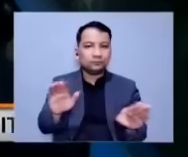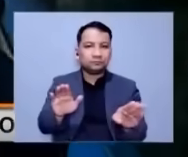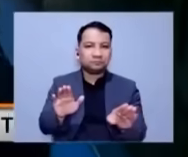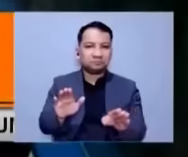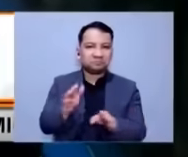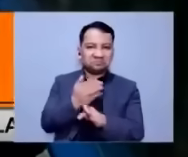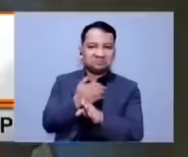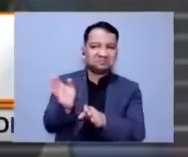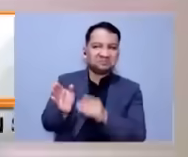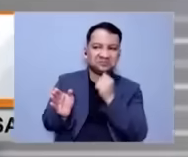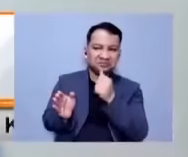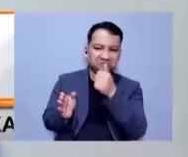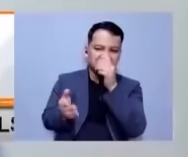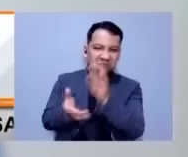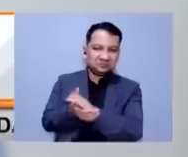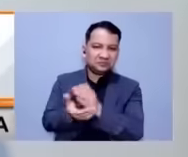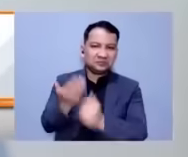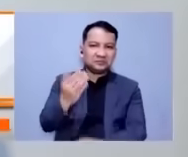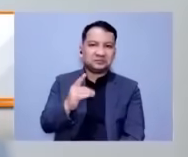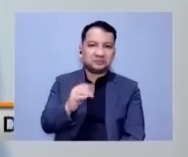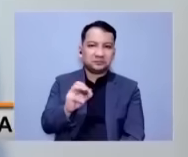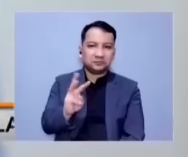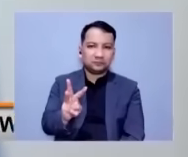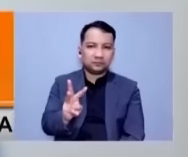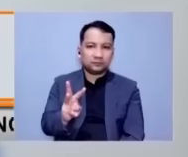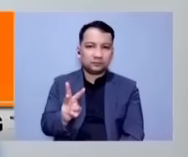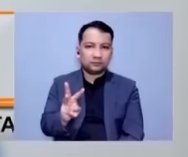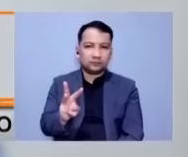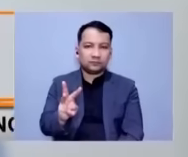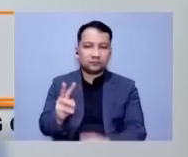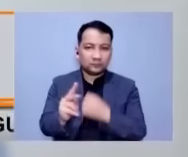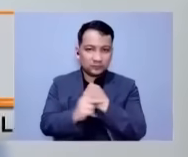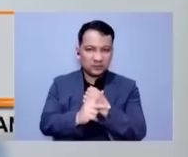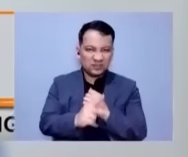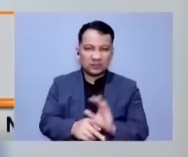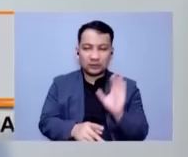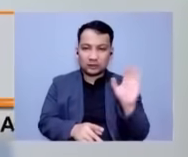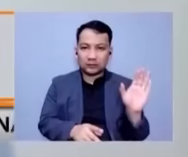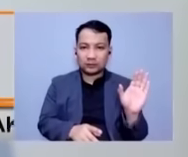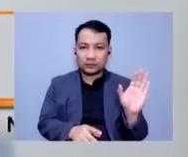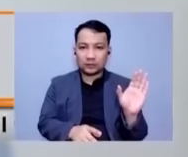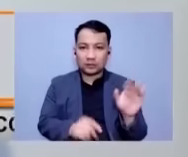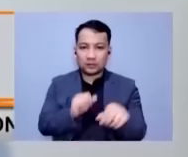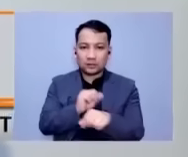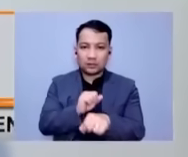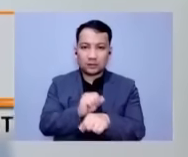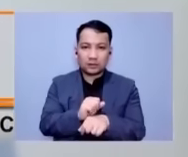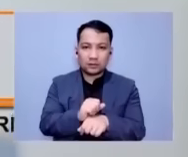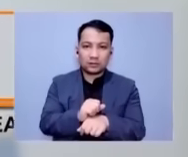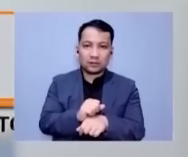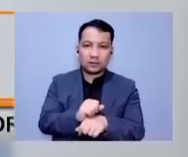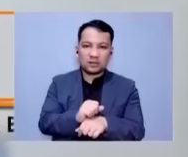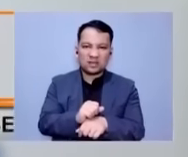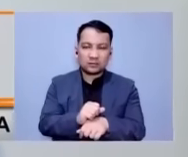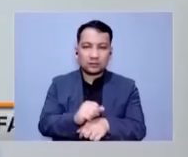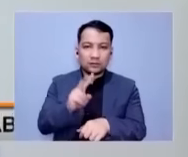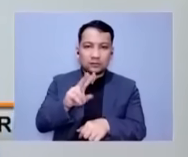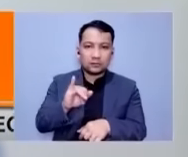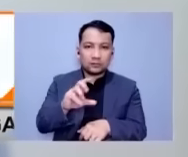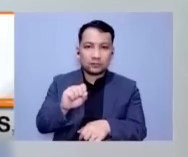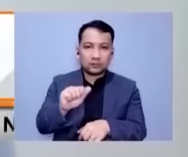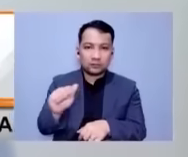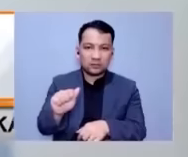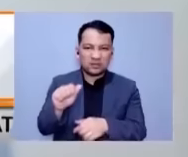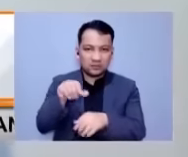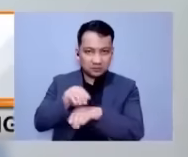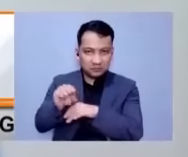sa DMW. Kung permanent resident, edi dapat ang trabaho nila ay visa consultancy lang. Papayuhan nila